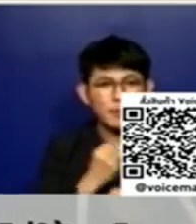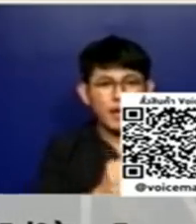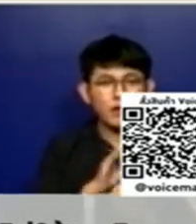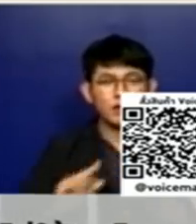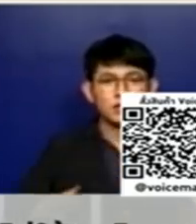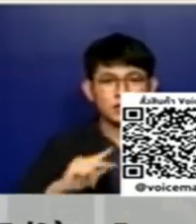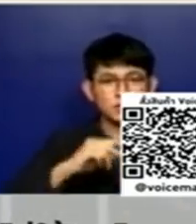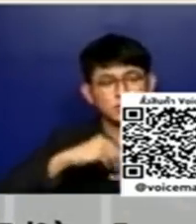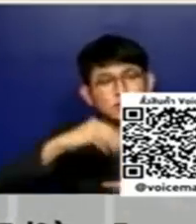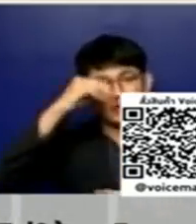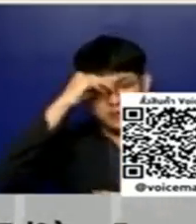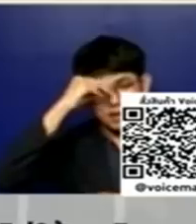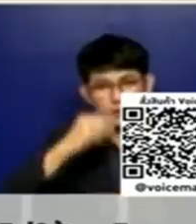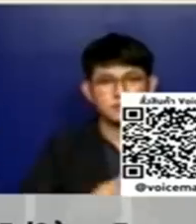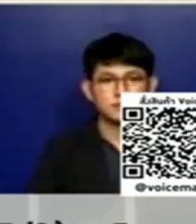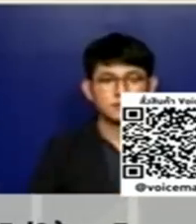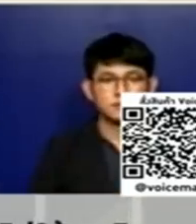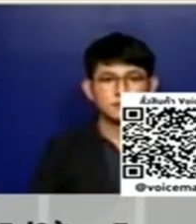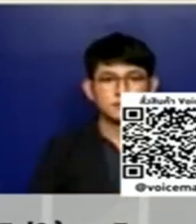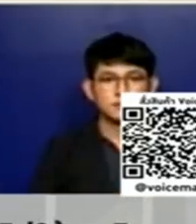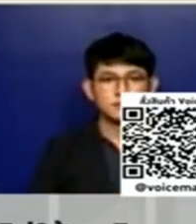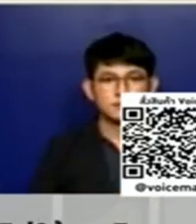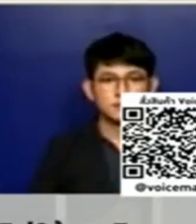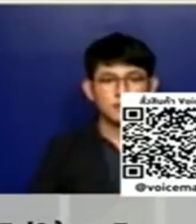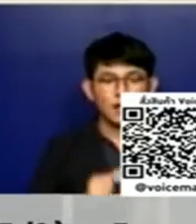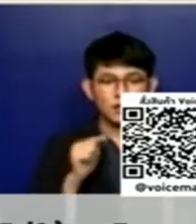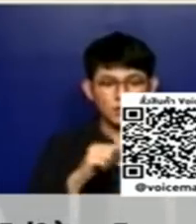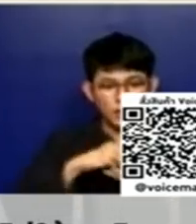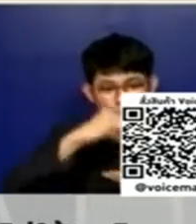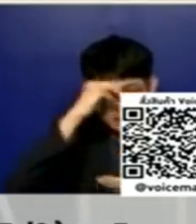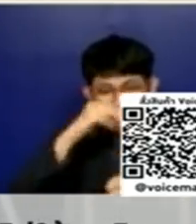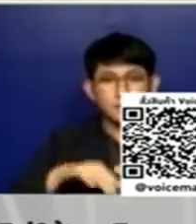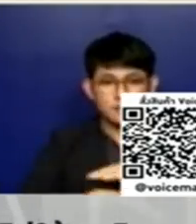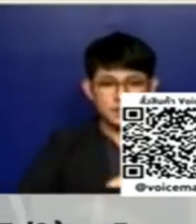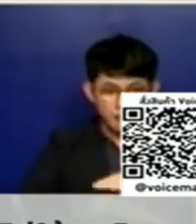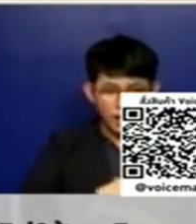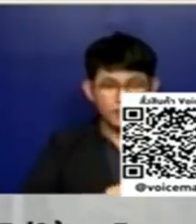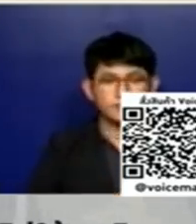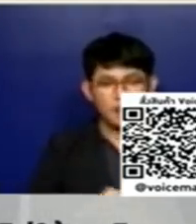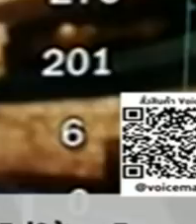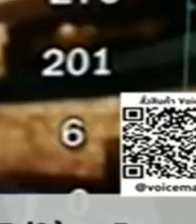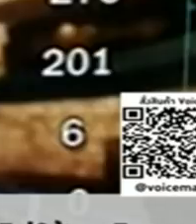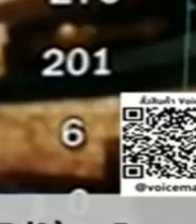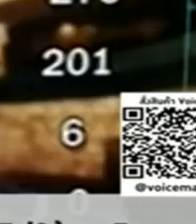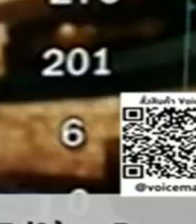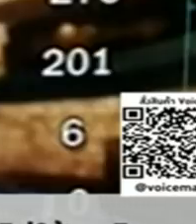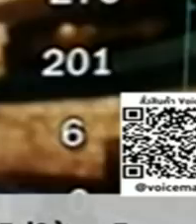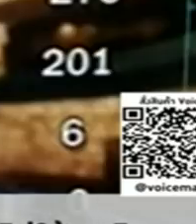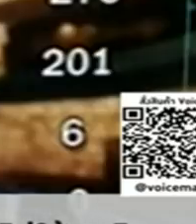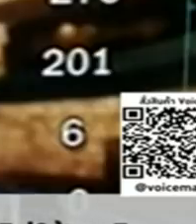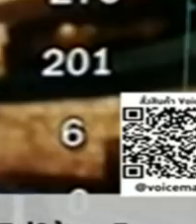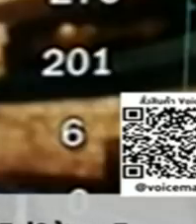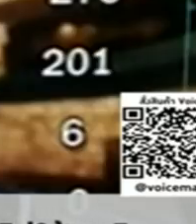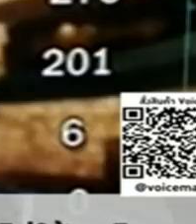ลเอกประยุทธ์ได้172พลเอกประวิตร 272 พลเอกประวิตรเนี่ย274และร้อยเอกธรร